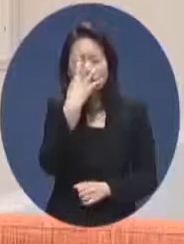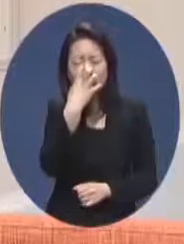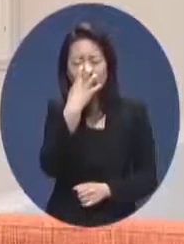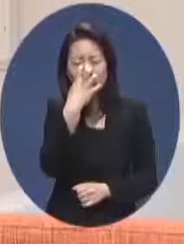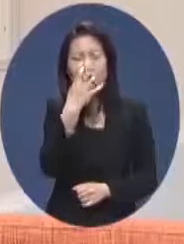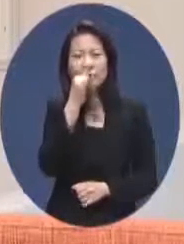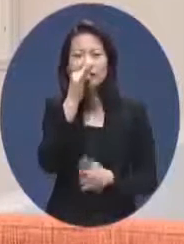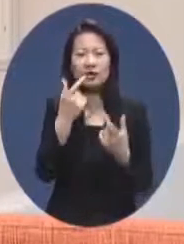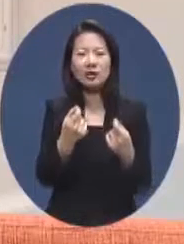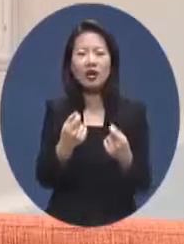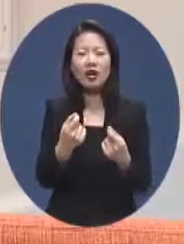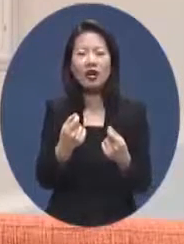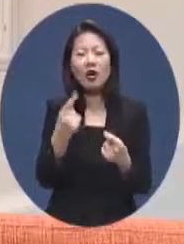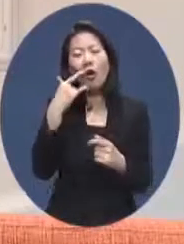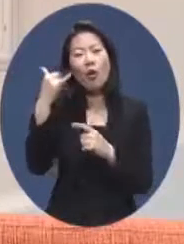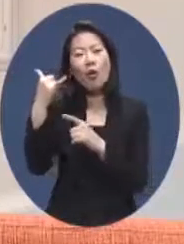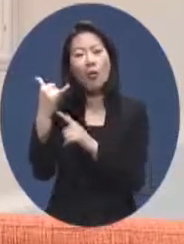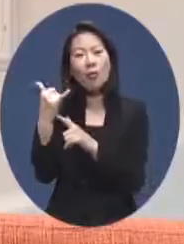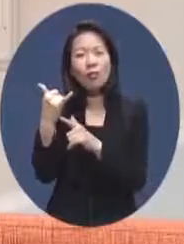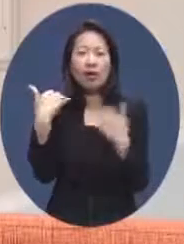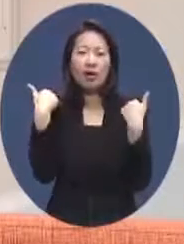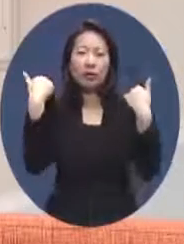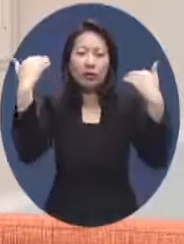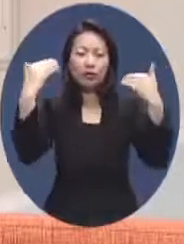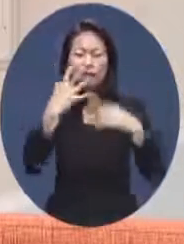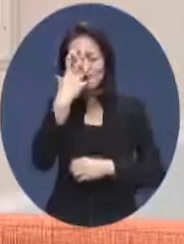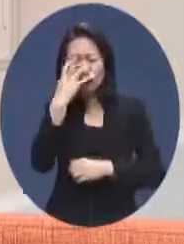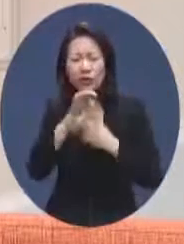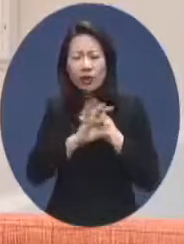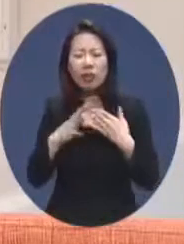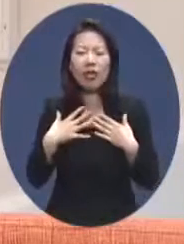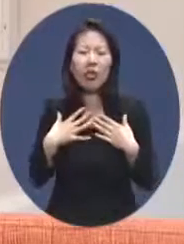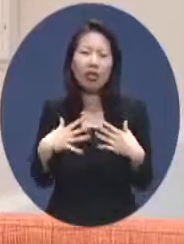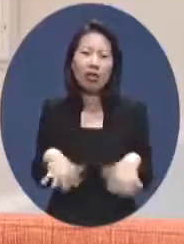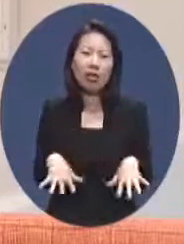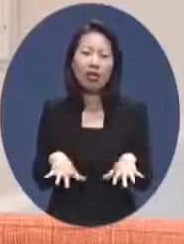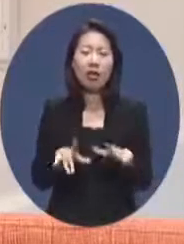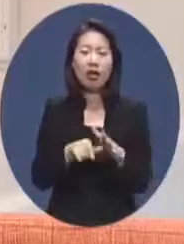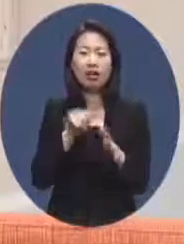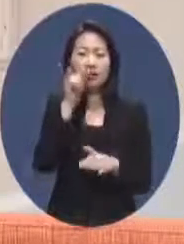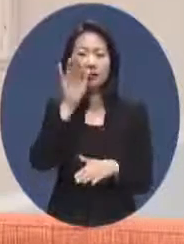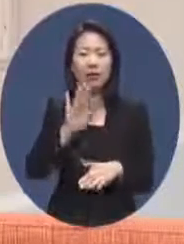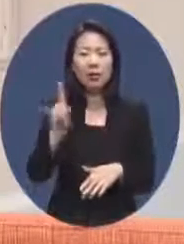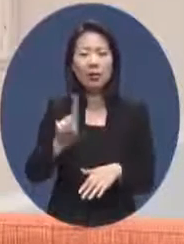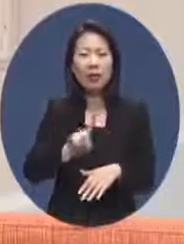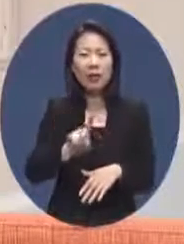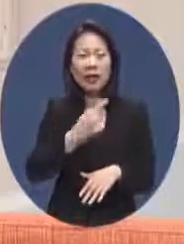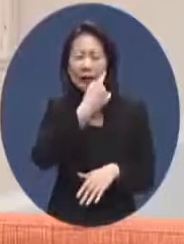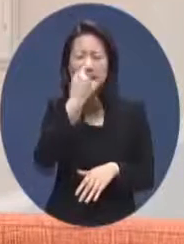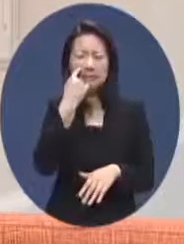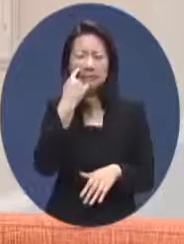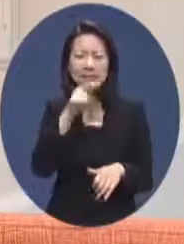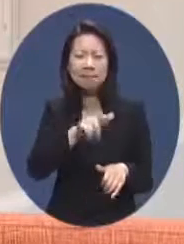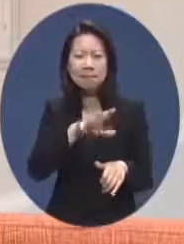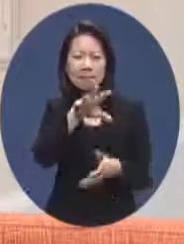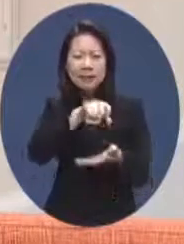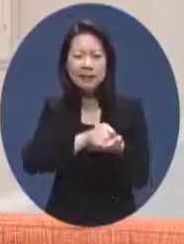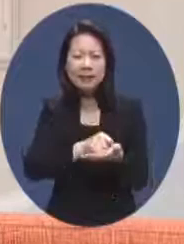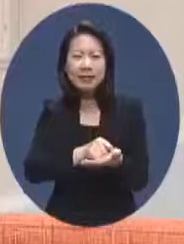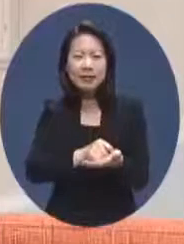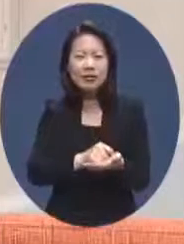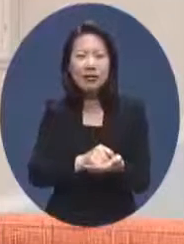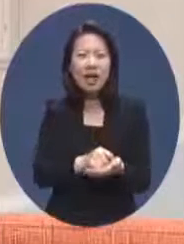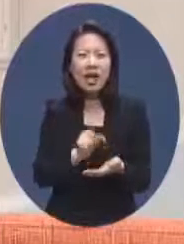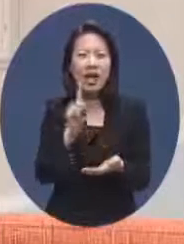우리 어른들도 왜 우울하면 그러잖아요. 이렇게 축 처지는 경우도 있지만 이제 뭔가 이렇게 딱 단서가 생기면 오늘 한동 걸려